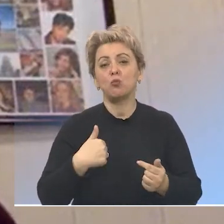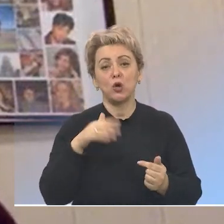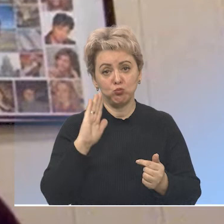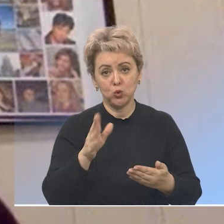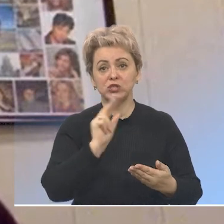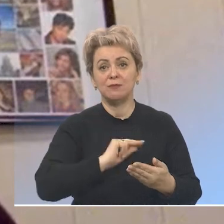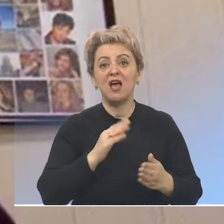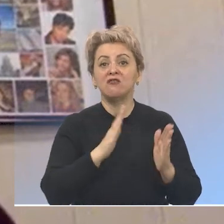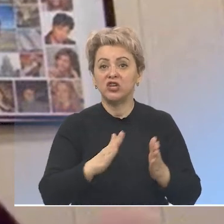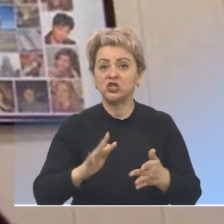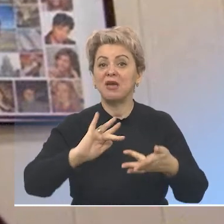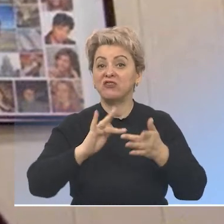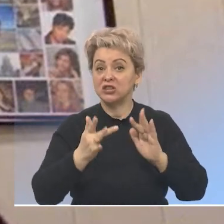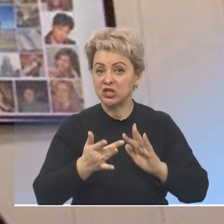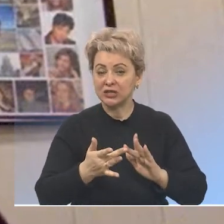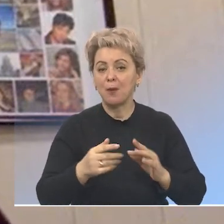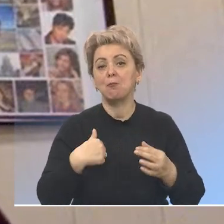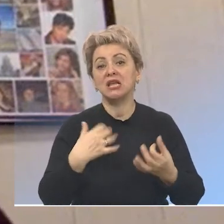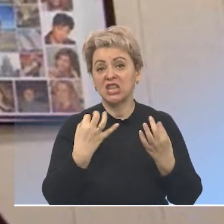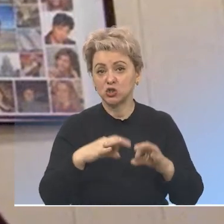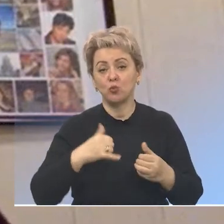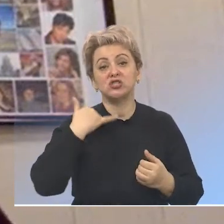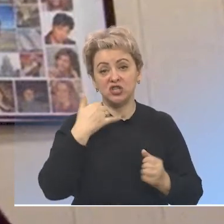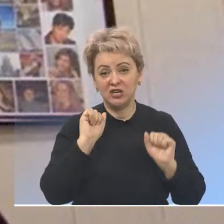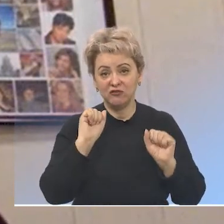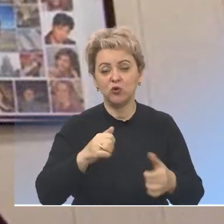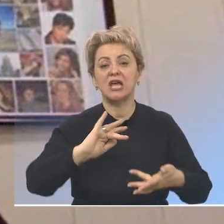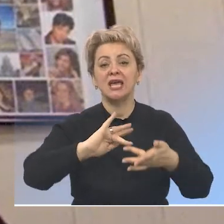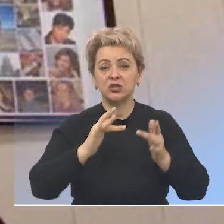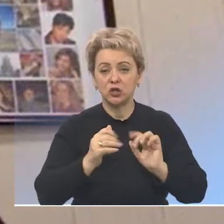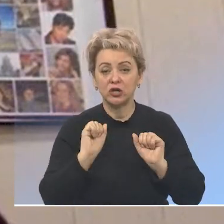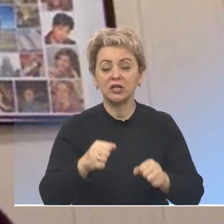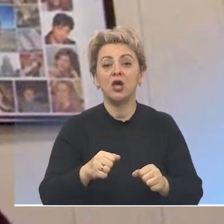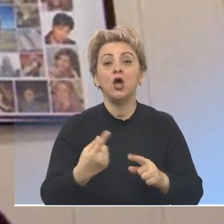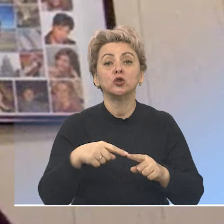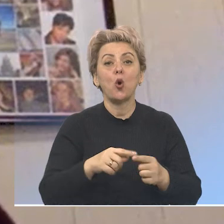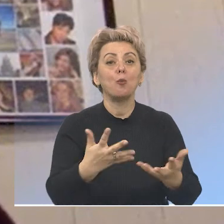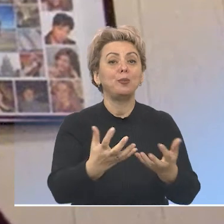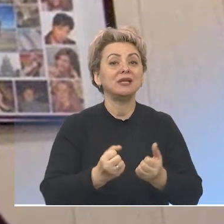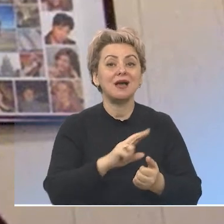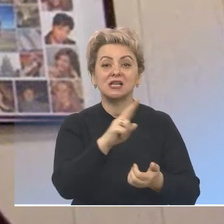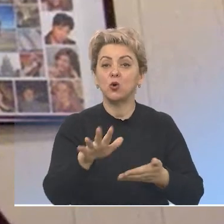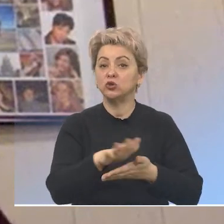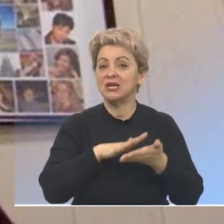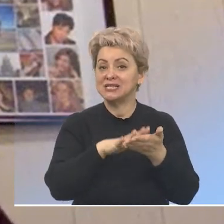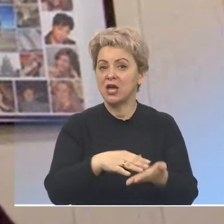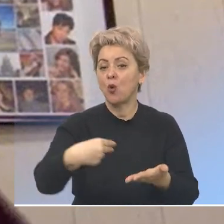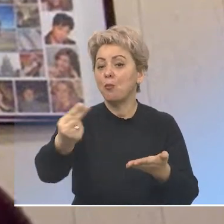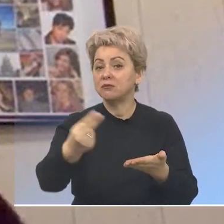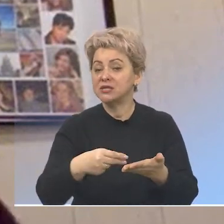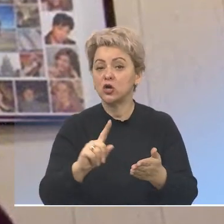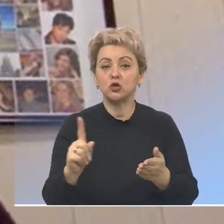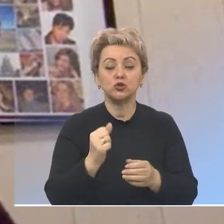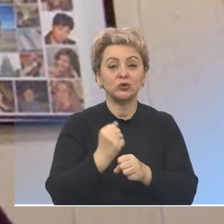как бы мы будем работать в режиме онлайн, мы доступны на телефонах, по интернету, но физически принять какую-то заявку,